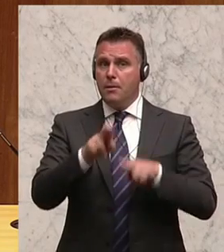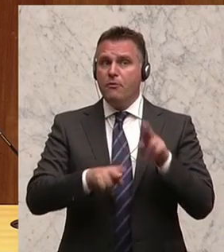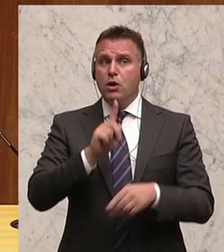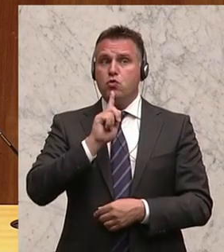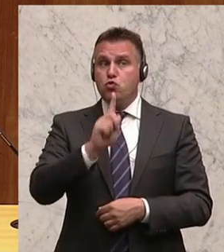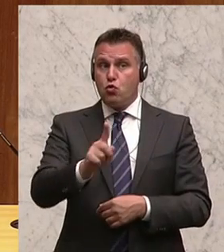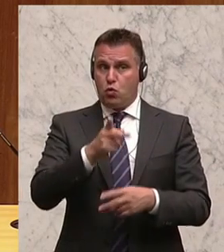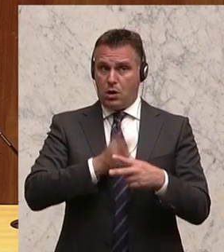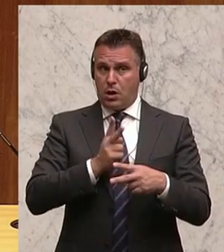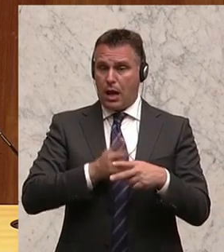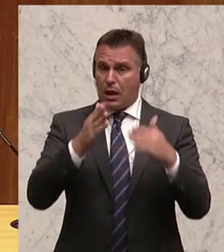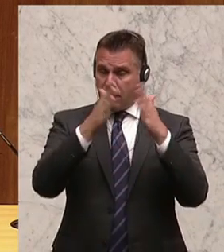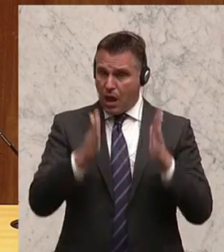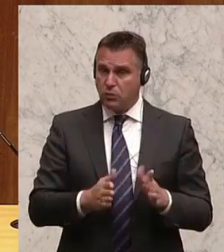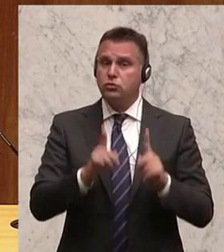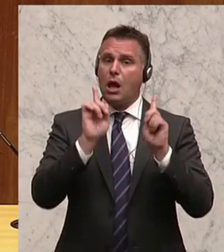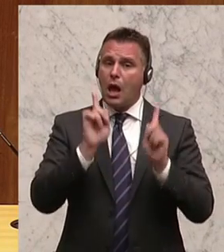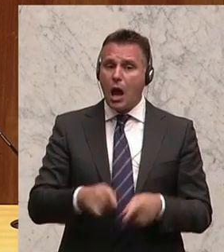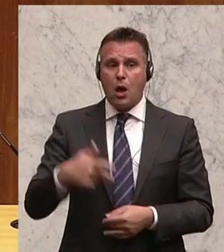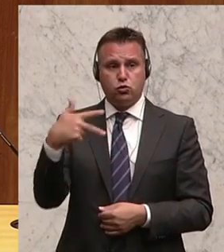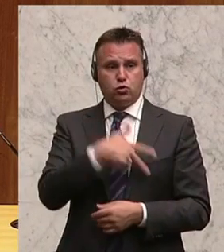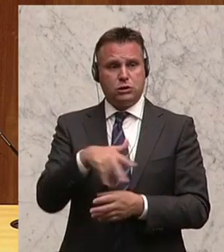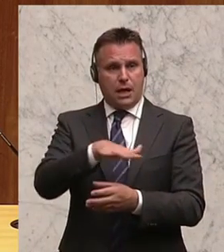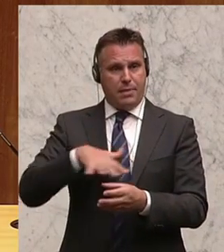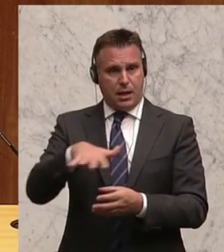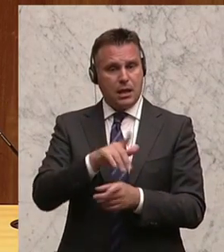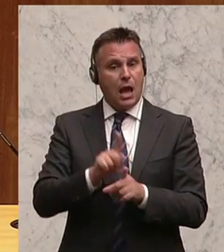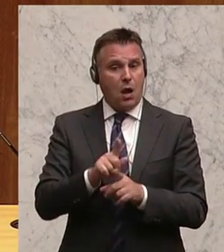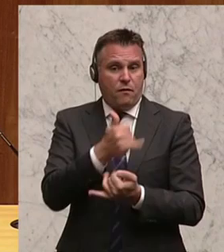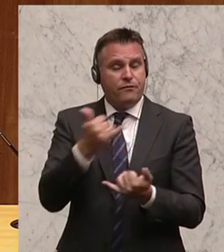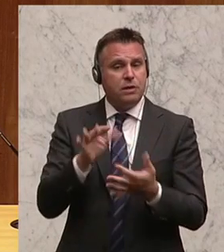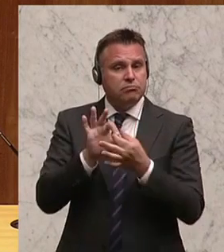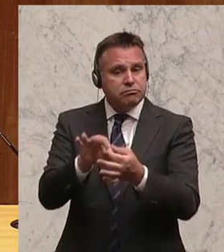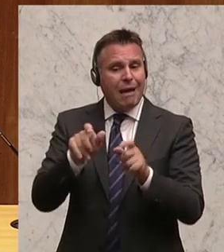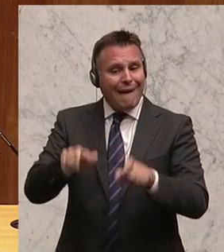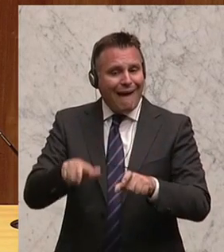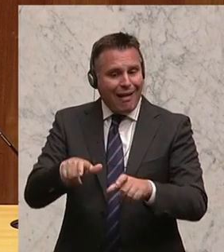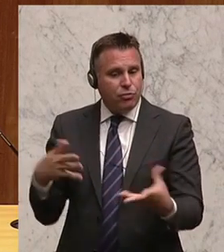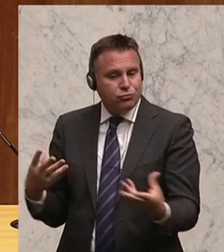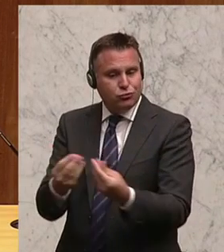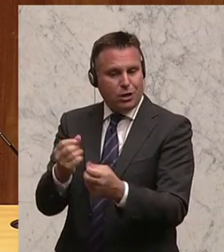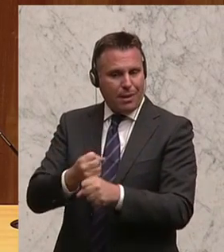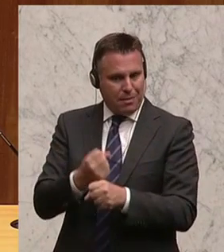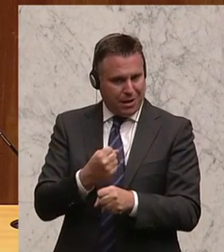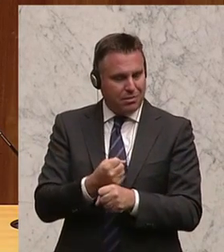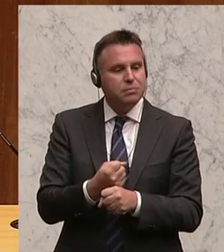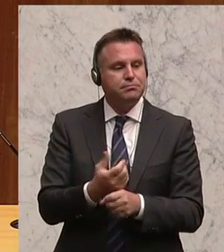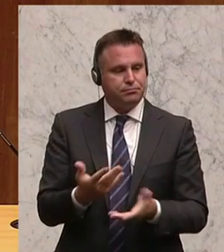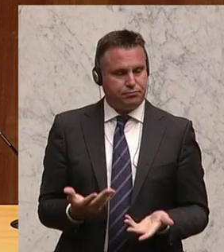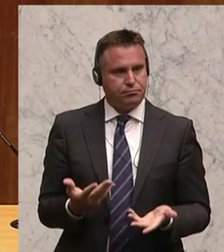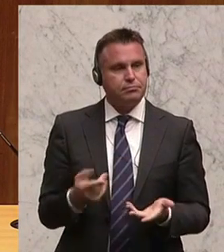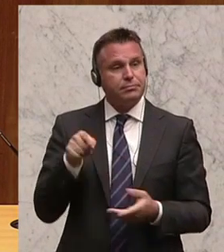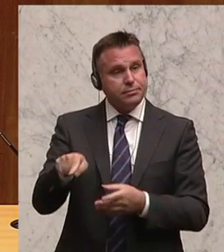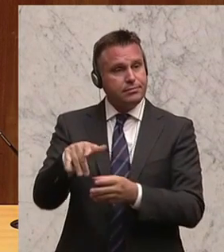den Krankenhäusern, sondern auch im Sozialbereich, insbesondere der Altenarbeit, geleistet. Auch in diesem